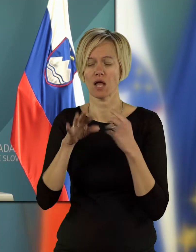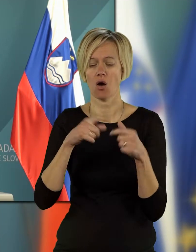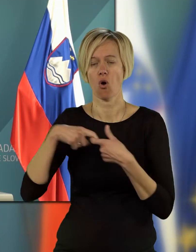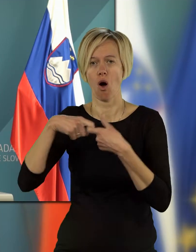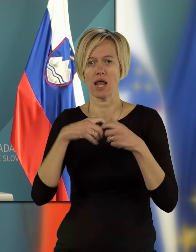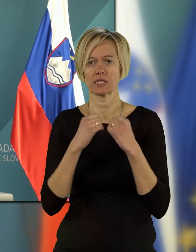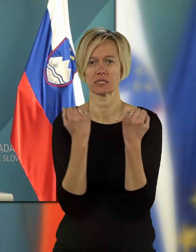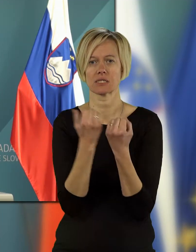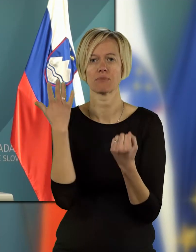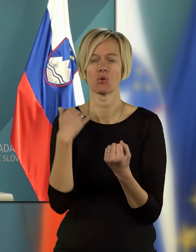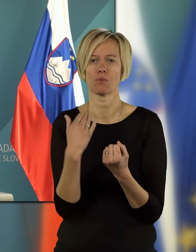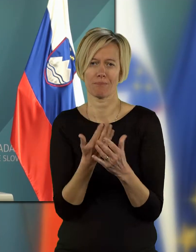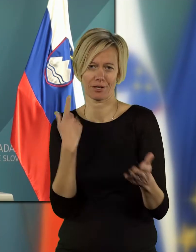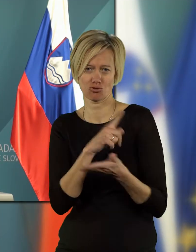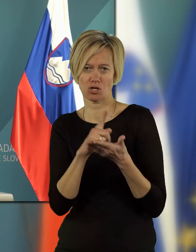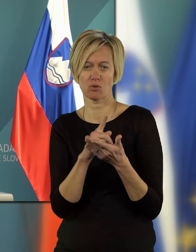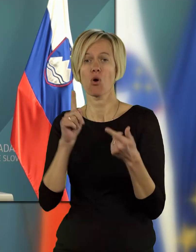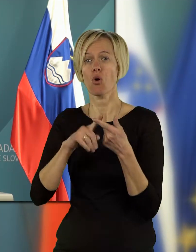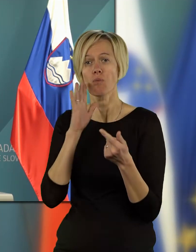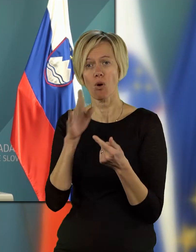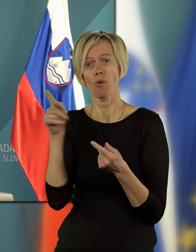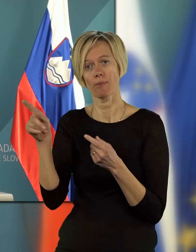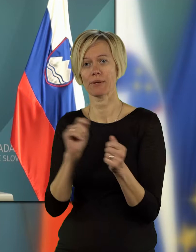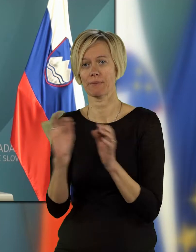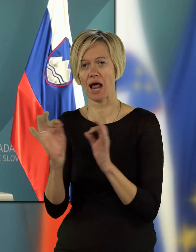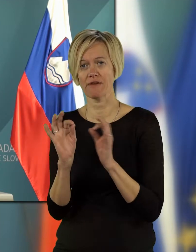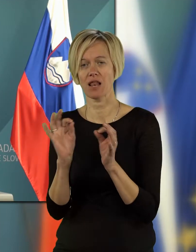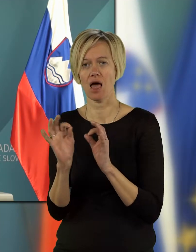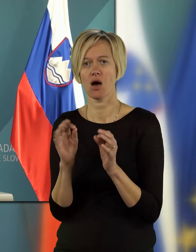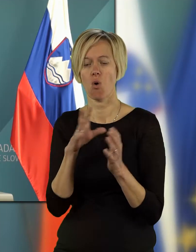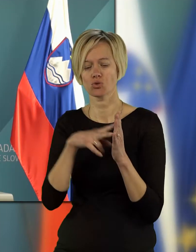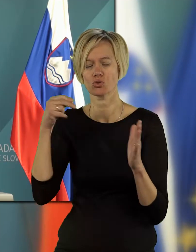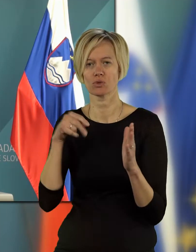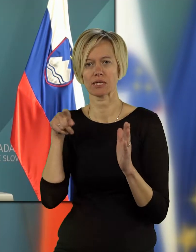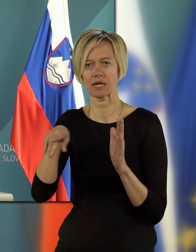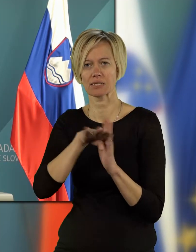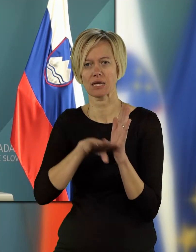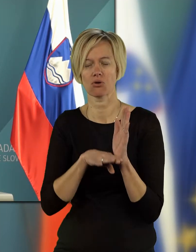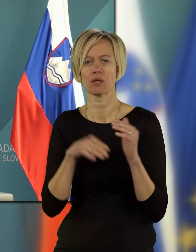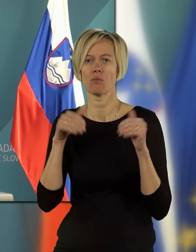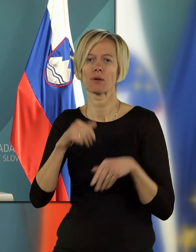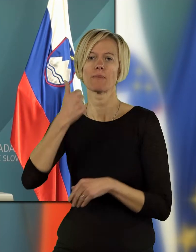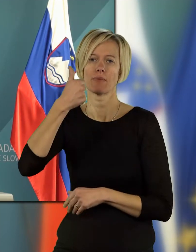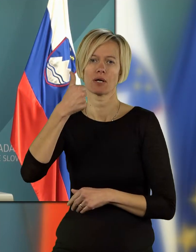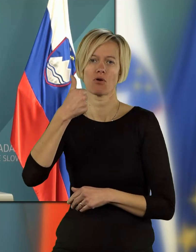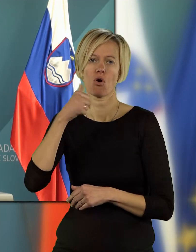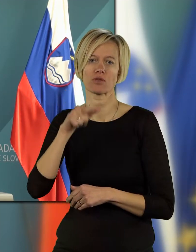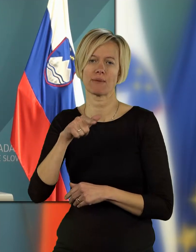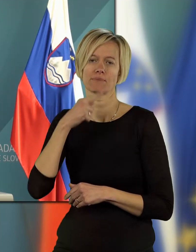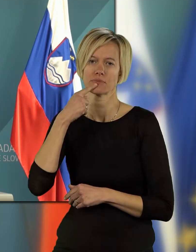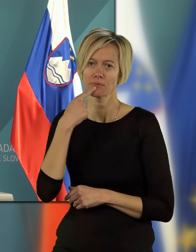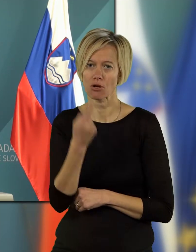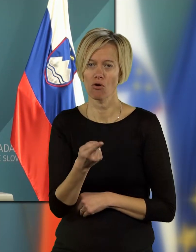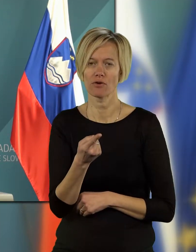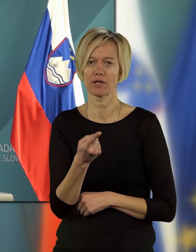na koaliciji pred časom je bil, da ko bo pripravila ta osnutek tega zakona, da najprej o